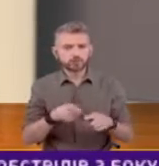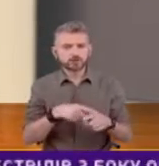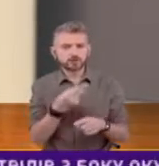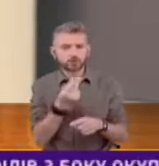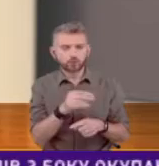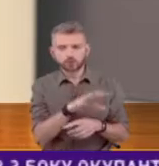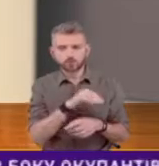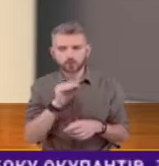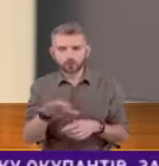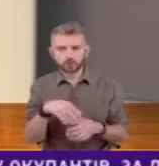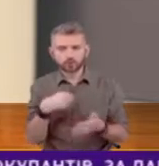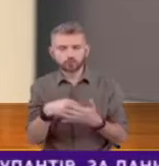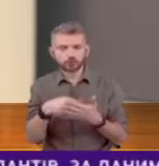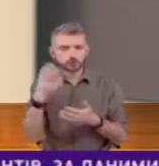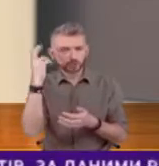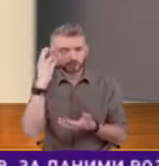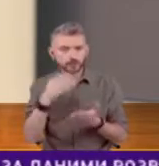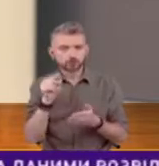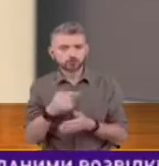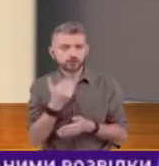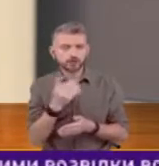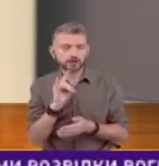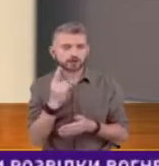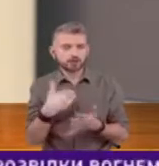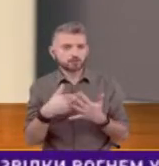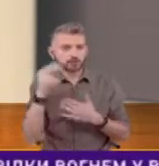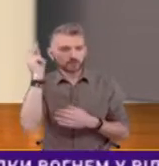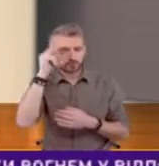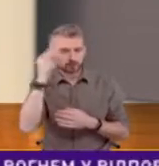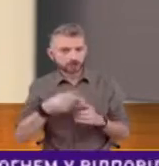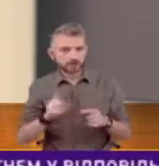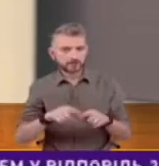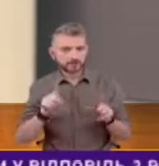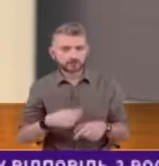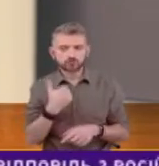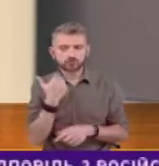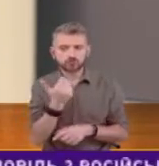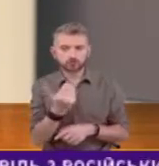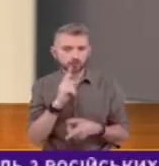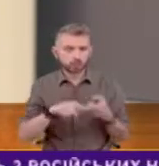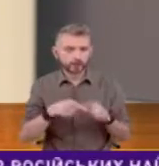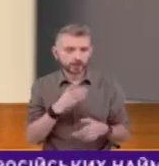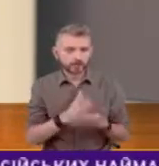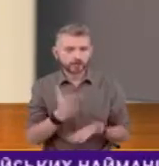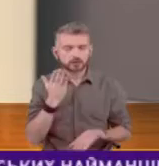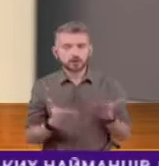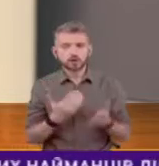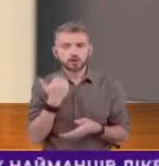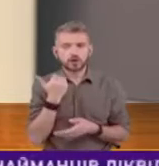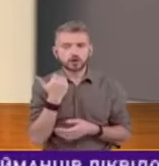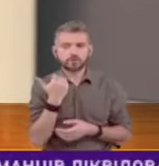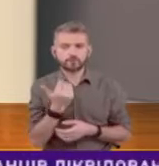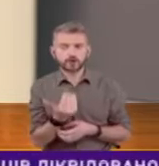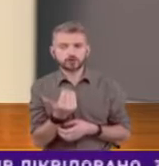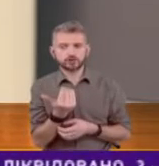кошти переходили до бюджету Києва, якщо тут їхня дитина, наприклад, навчається. Це теж є логіка, тому що якщо ваше